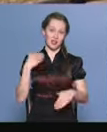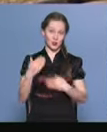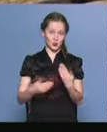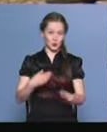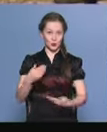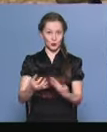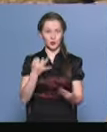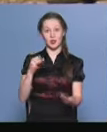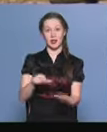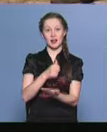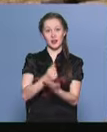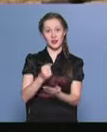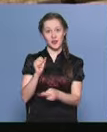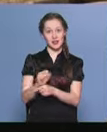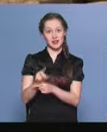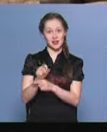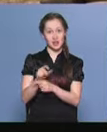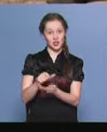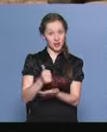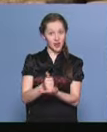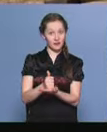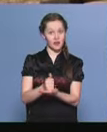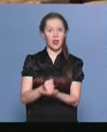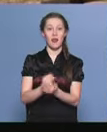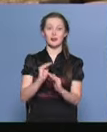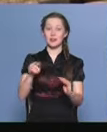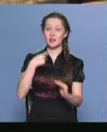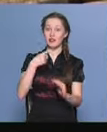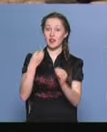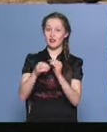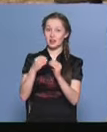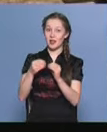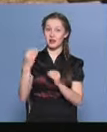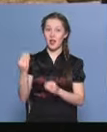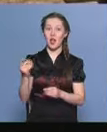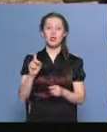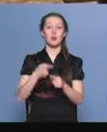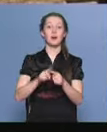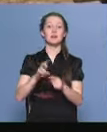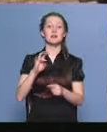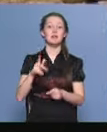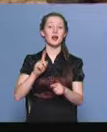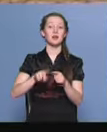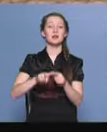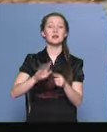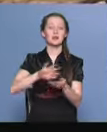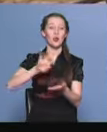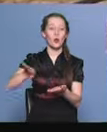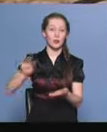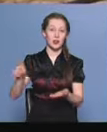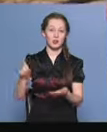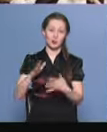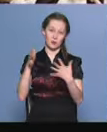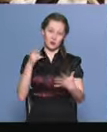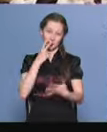И главная задача, как сказали сегодня дети 10 класса, чтобы этот снег быстро исчез, и чтобы мы его больше уже